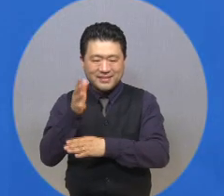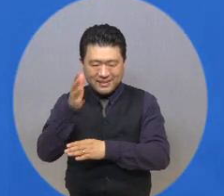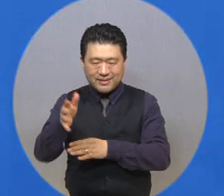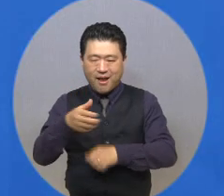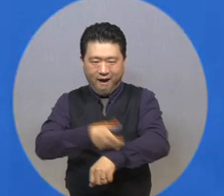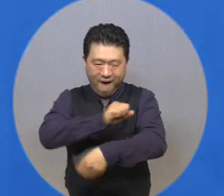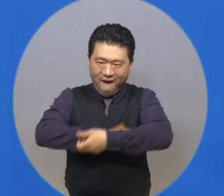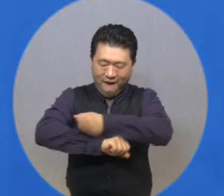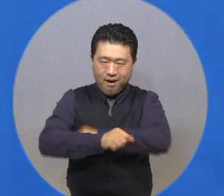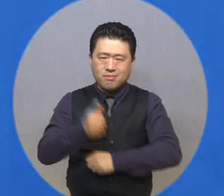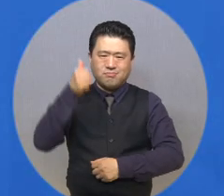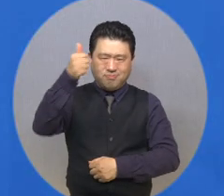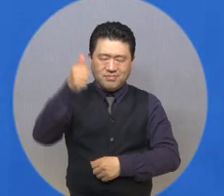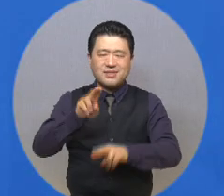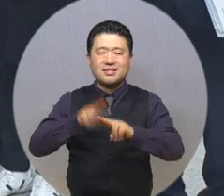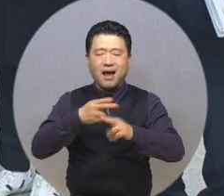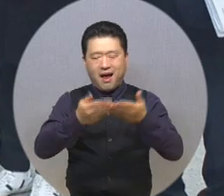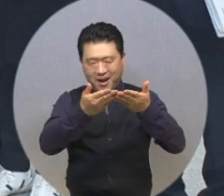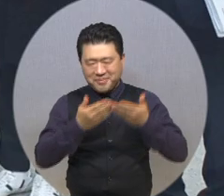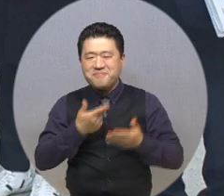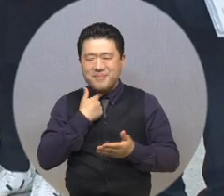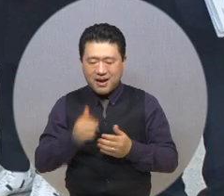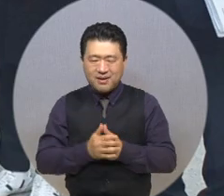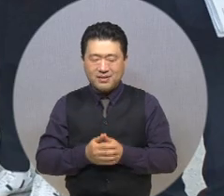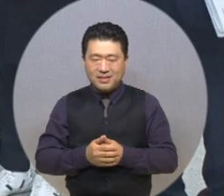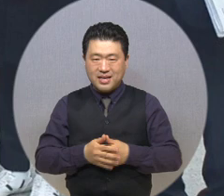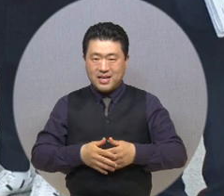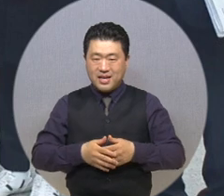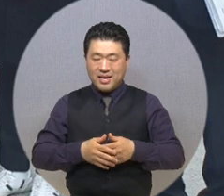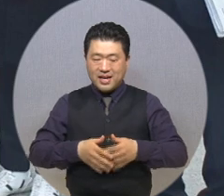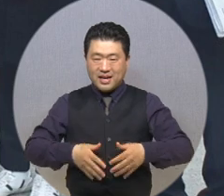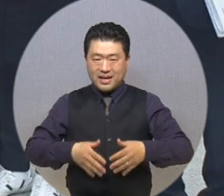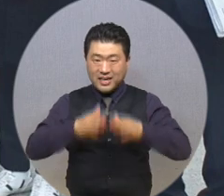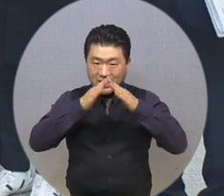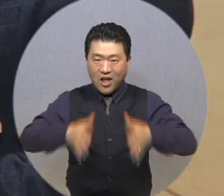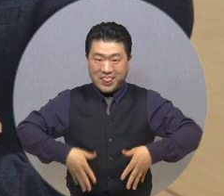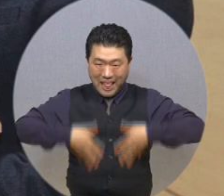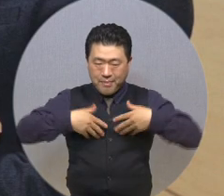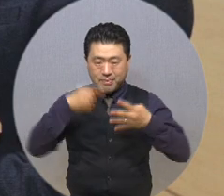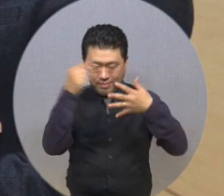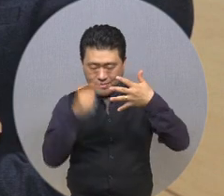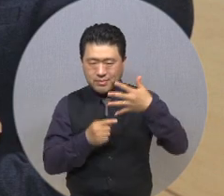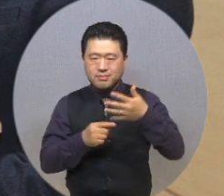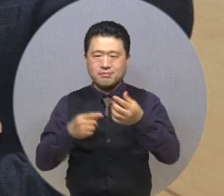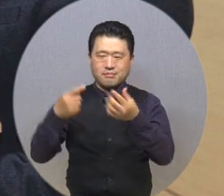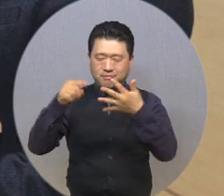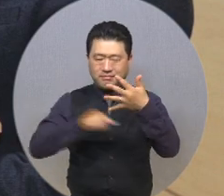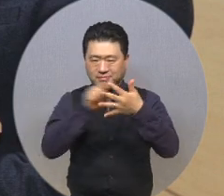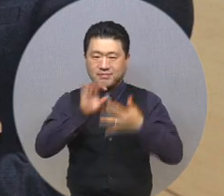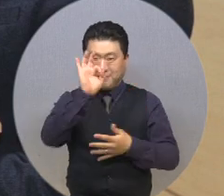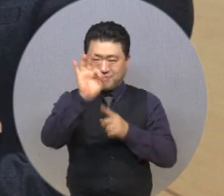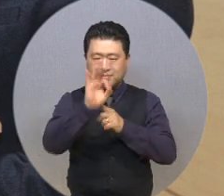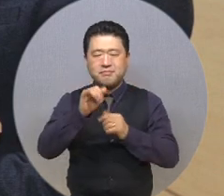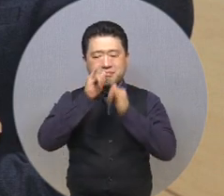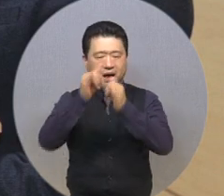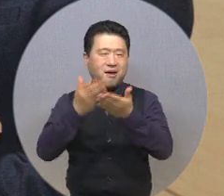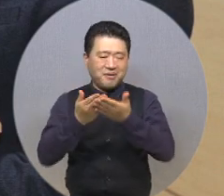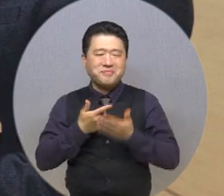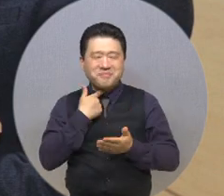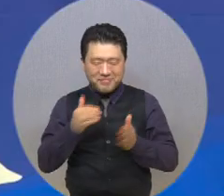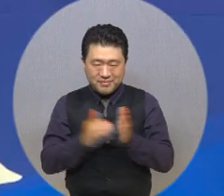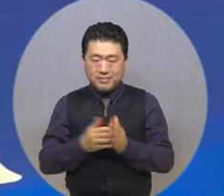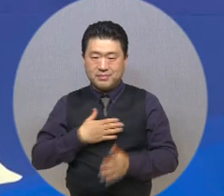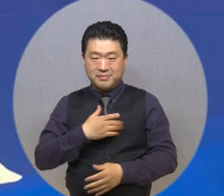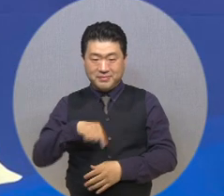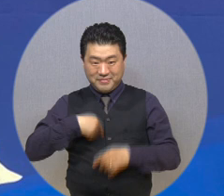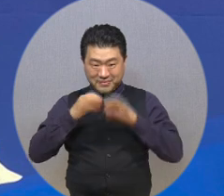적극행정 최우수상. 이야. 그 다음에 뭐 전남을 빛낸 올해의 시책 탑10에 또 선정이 됐고요. 또